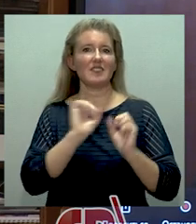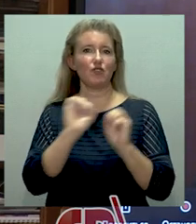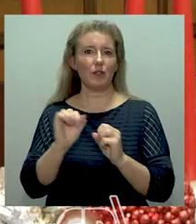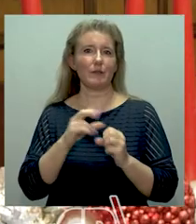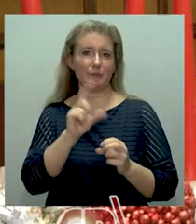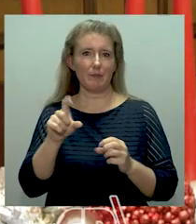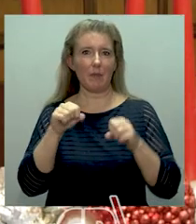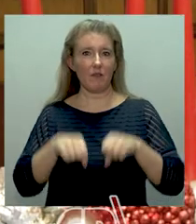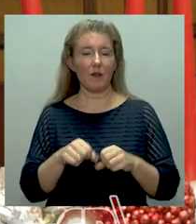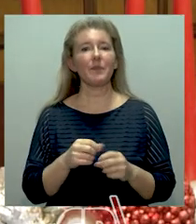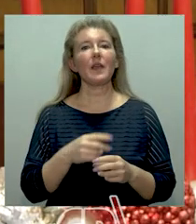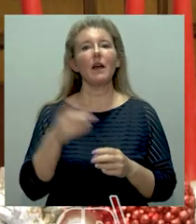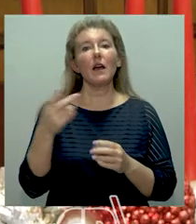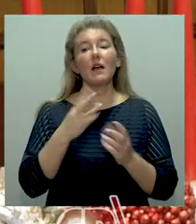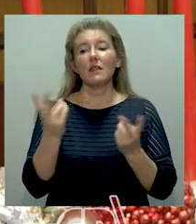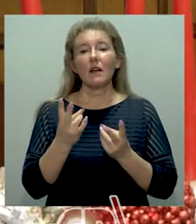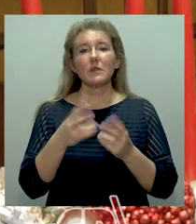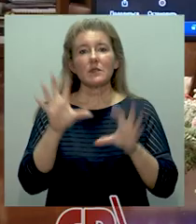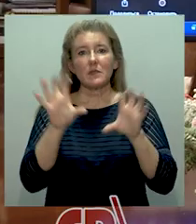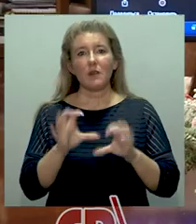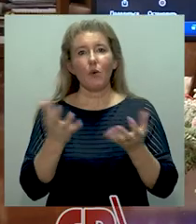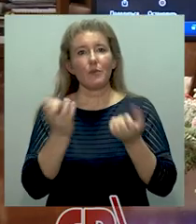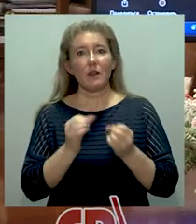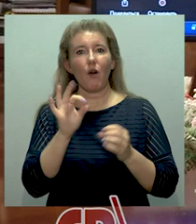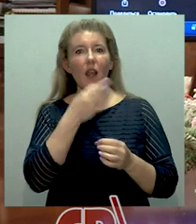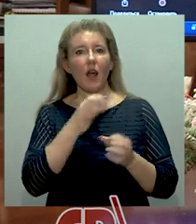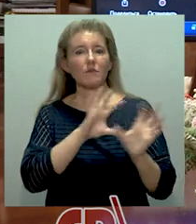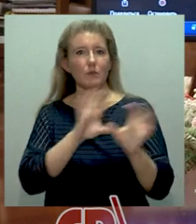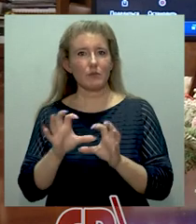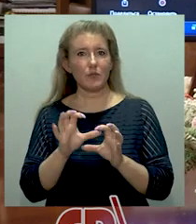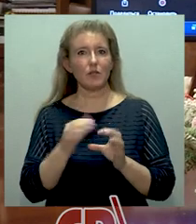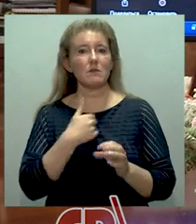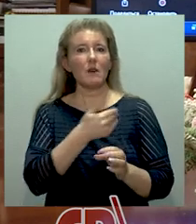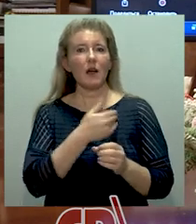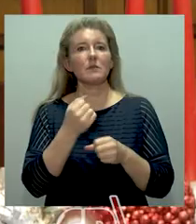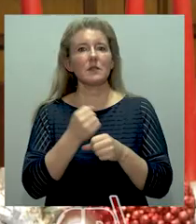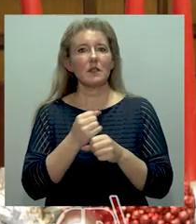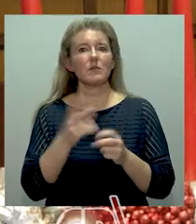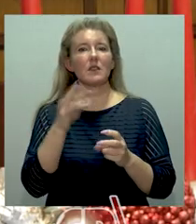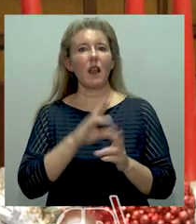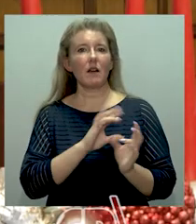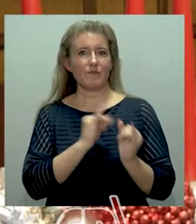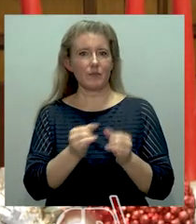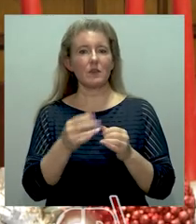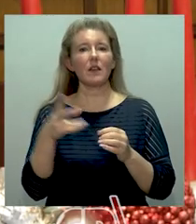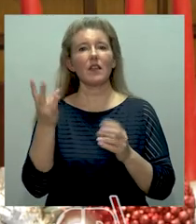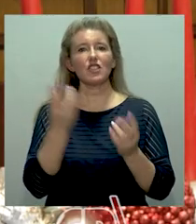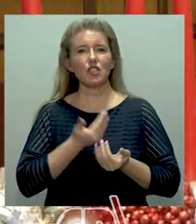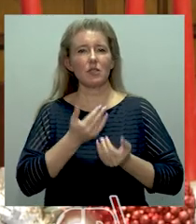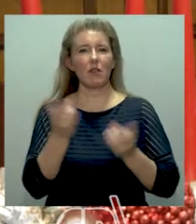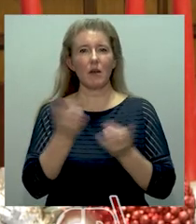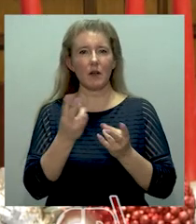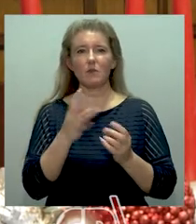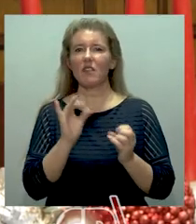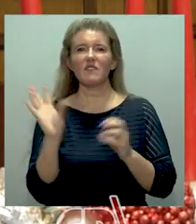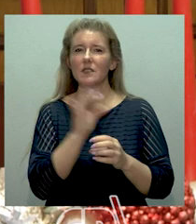пациентов. Необходимо принять федеральный закон о лекарственном обеспечении. Мы хотим сделать для жизненно необходимых лекарств, не для